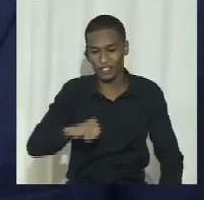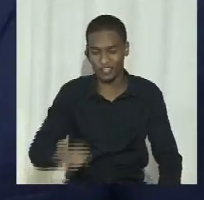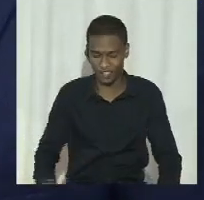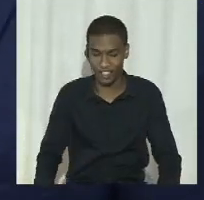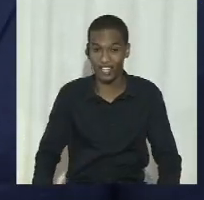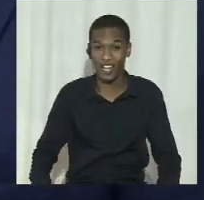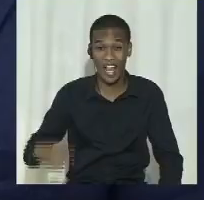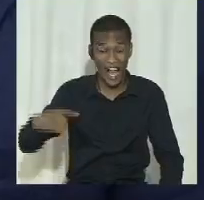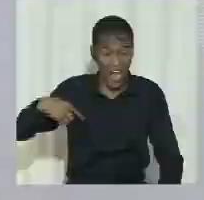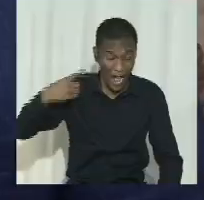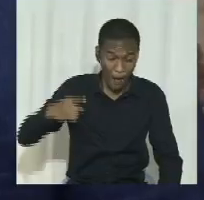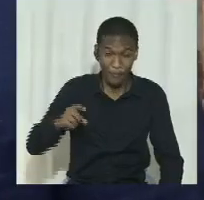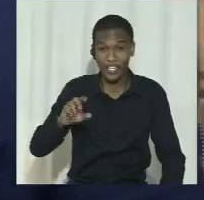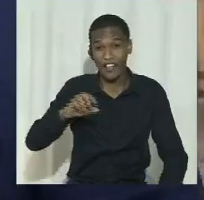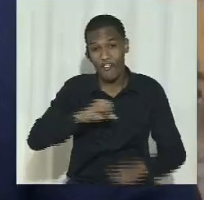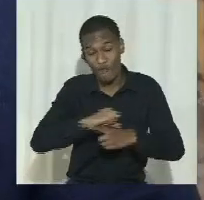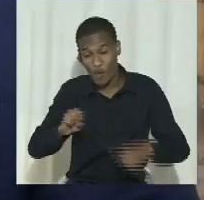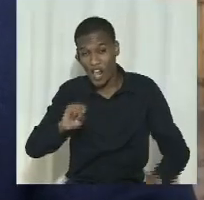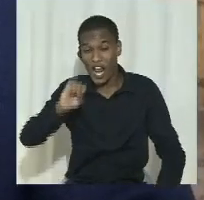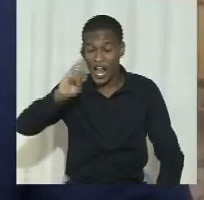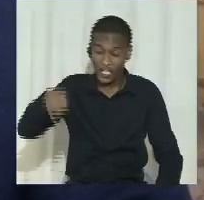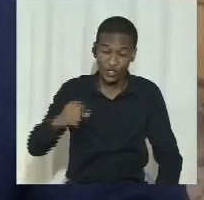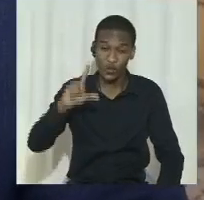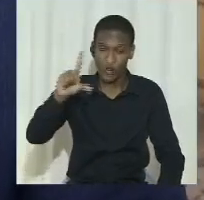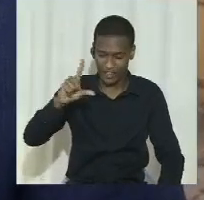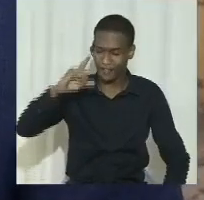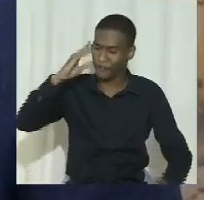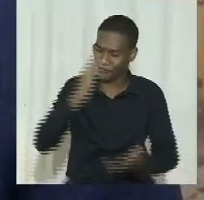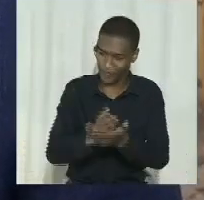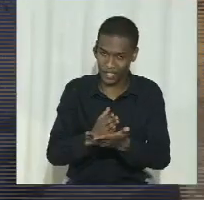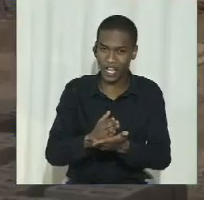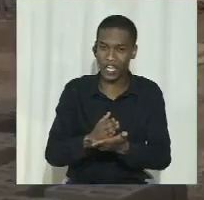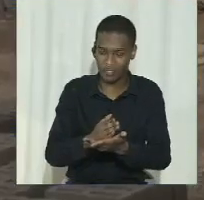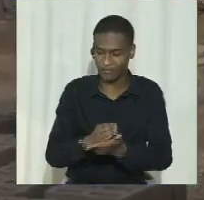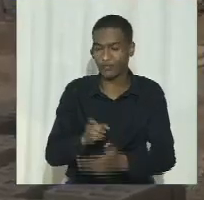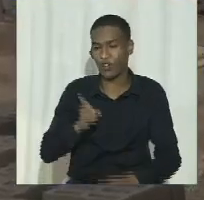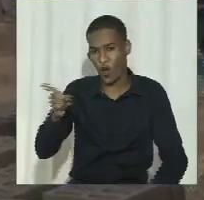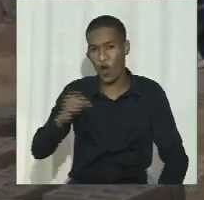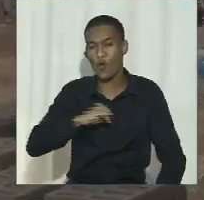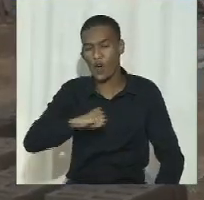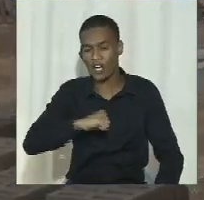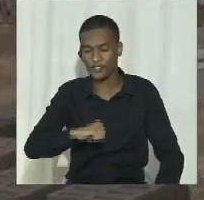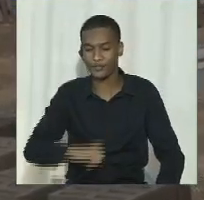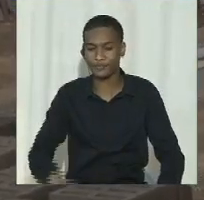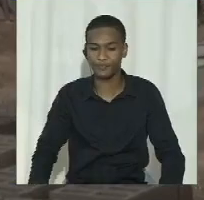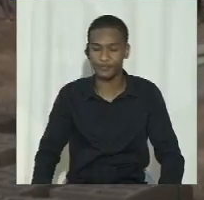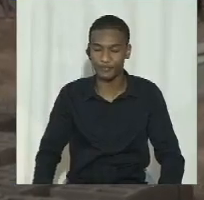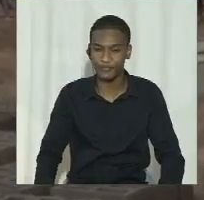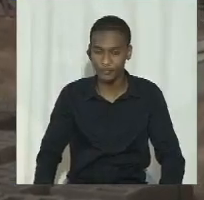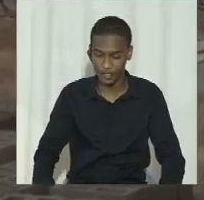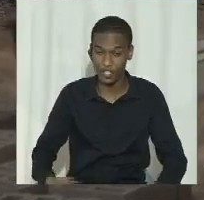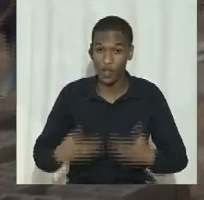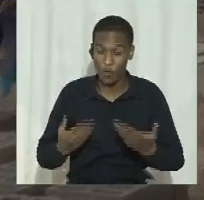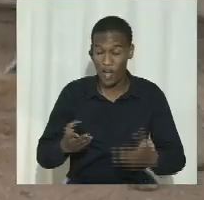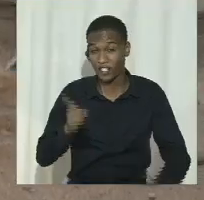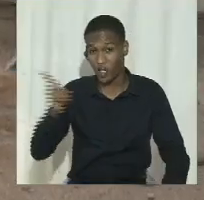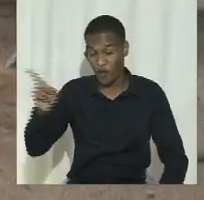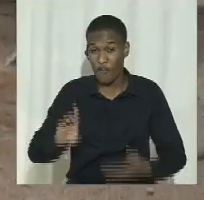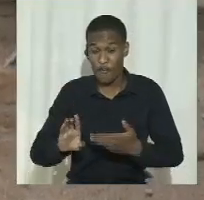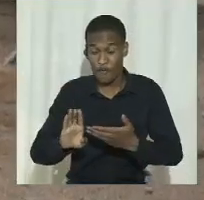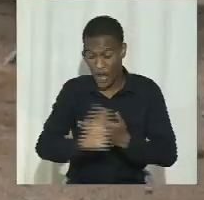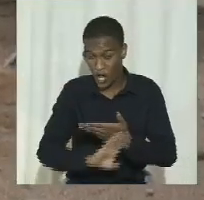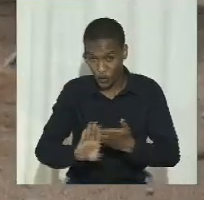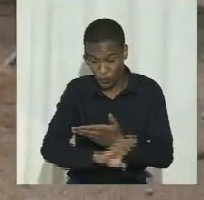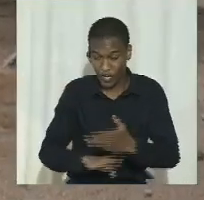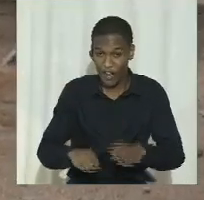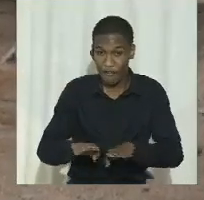jolay no tapitra vita tanteraka ireo foto-drafitrasa ireo. Ho an'ny fitaliavam-paritra ny filaminam-bahoaka eto Analamanga dia ity